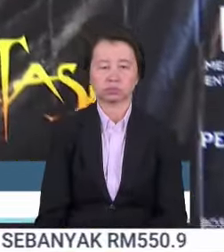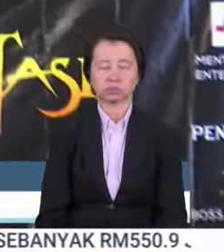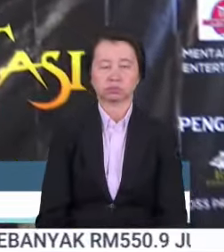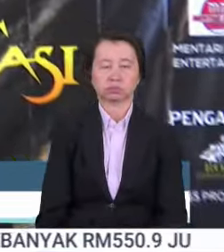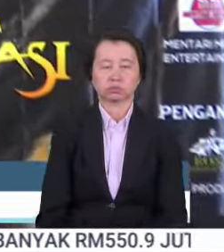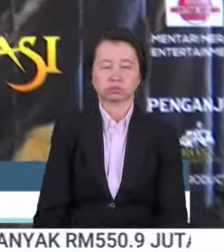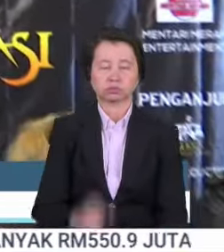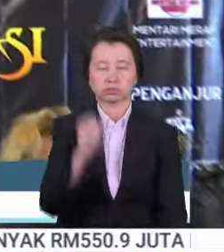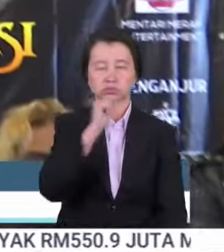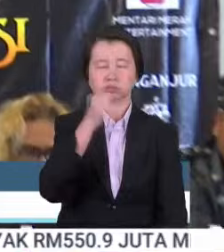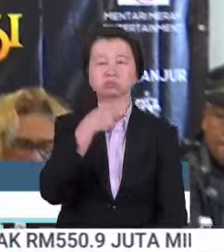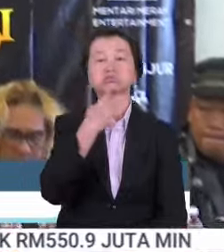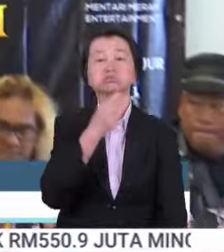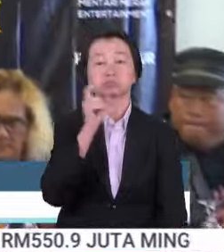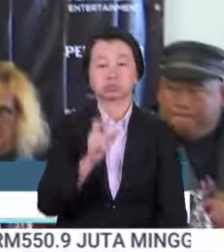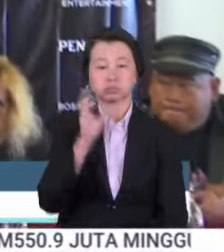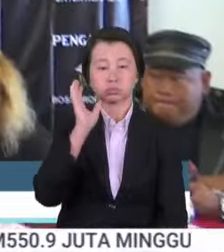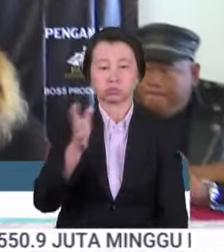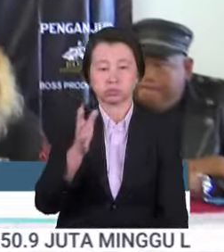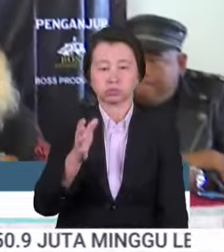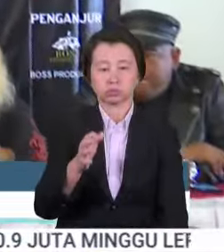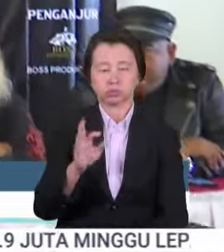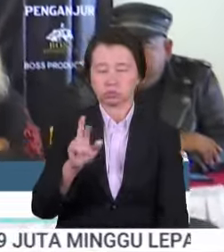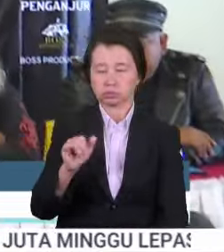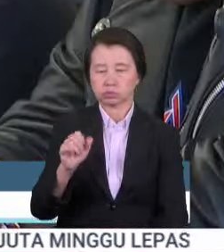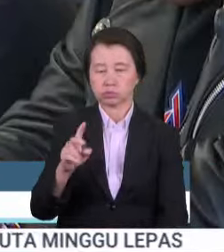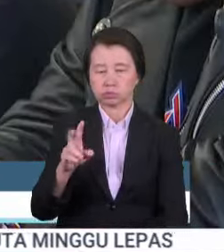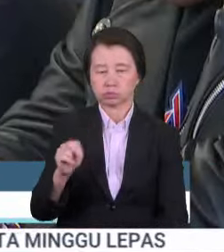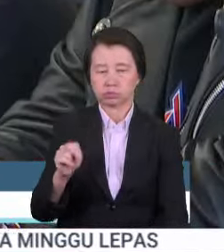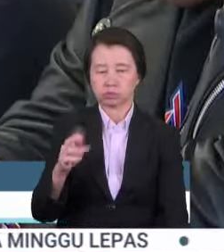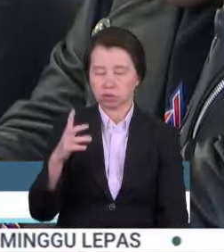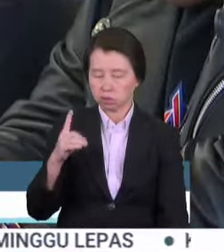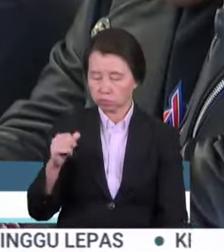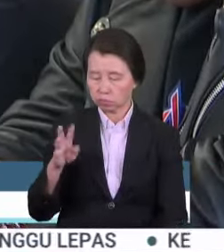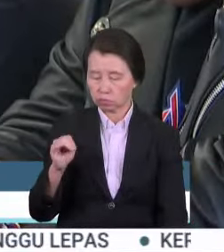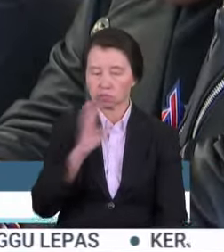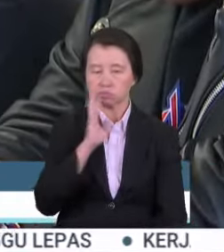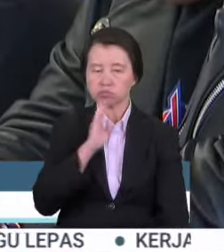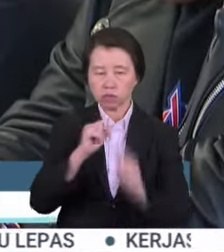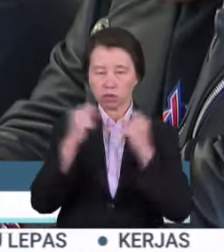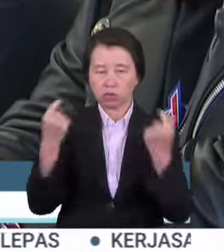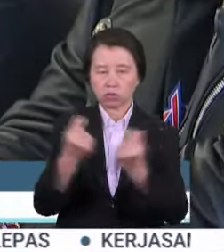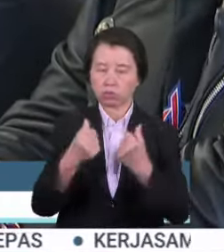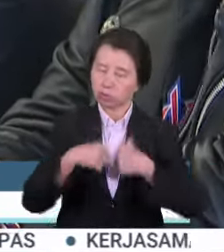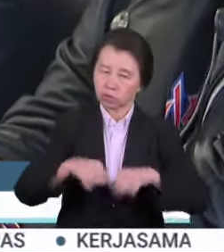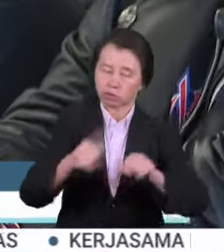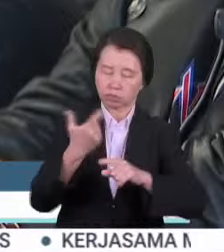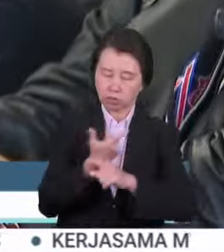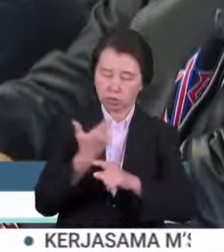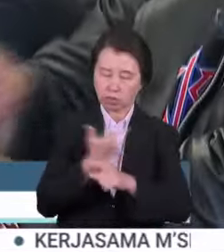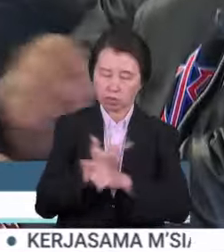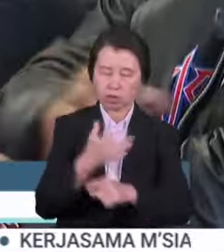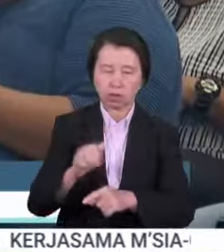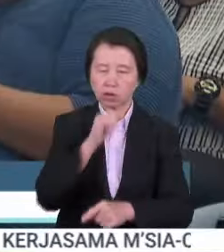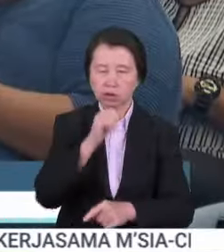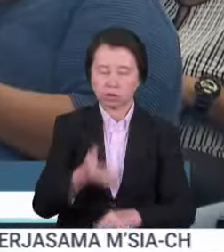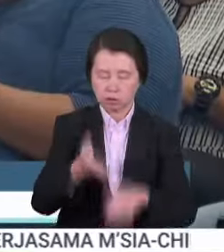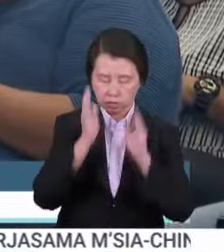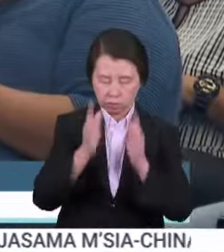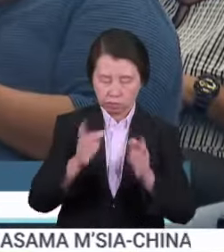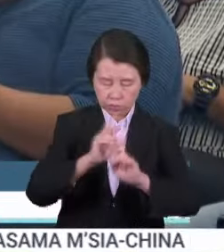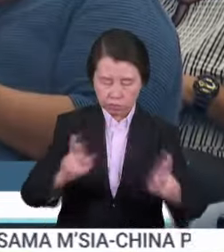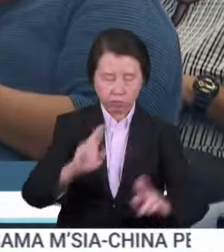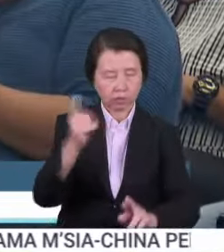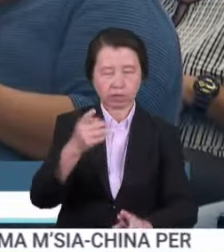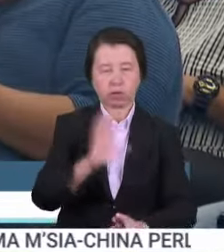Sementara itu, vokalis meditasi Bakarudin Daud atau Burn berkata, ketiga-tiga kumpulan sentiasa meneruskan latihan dan tidak bertumpu